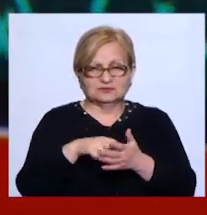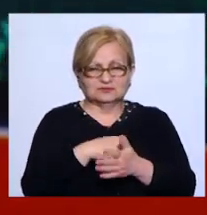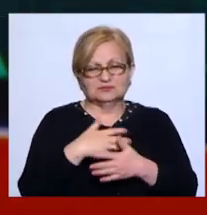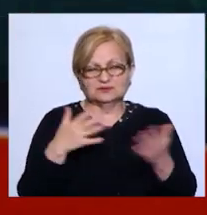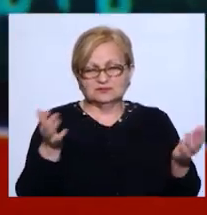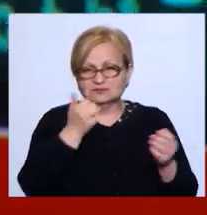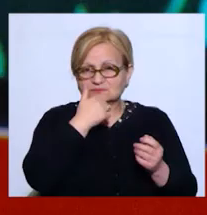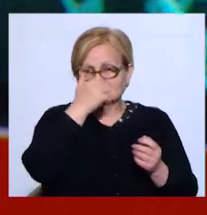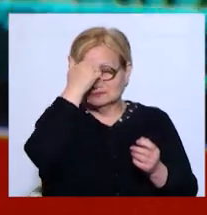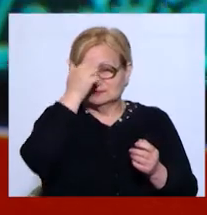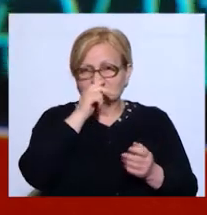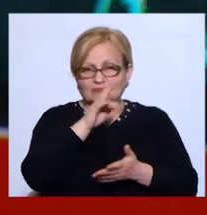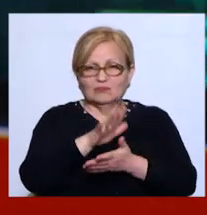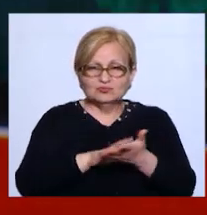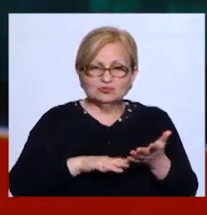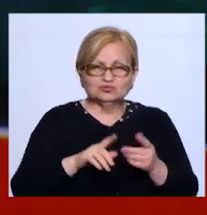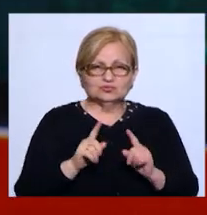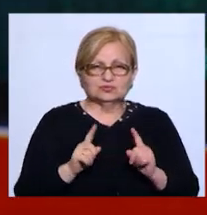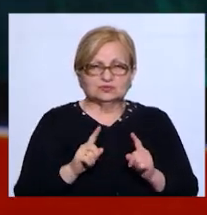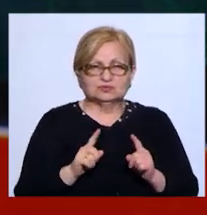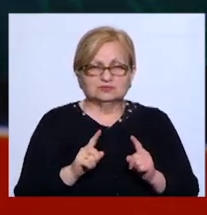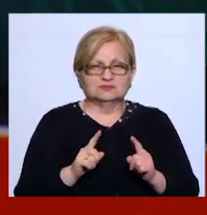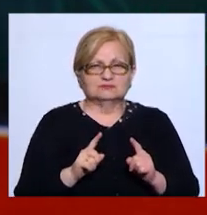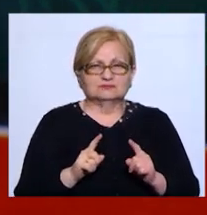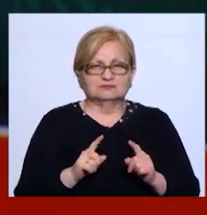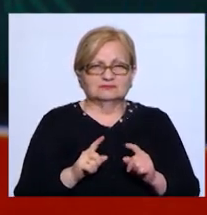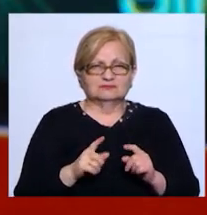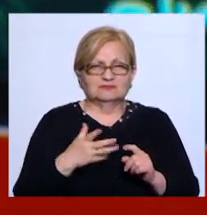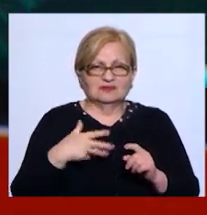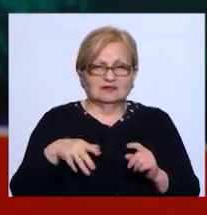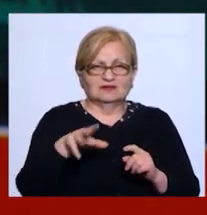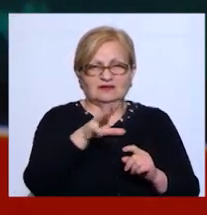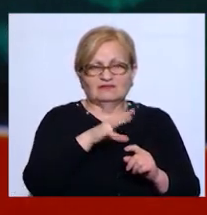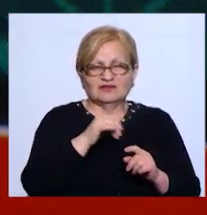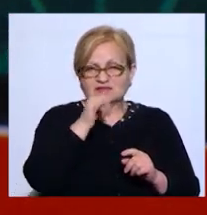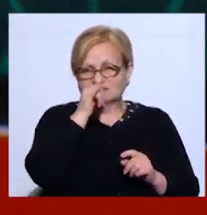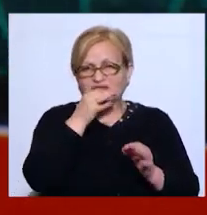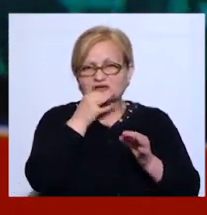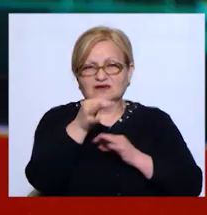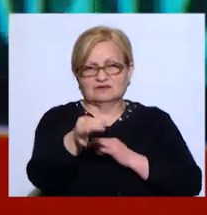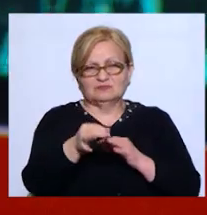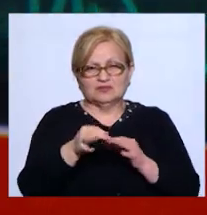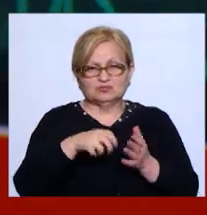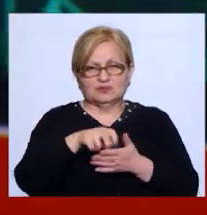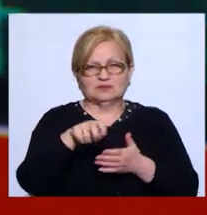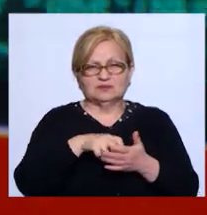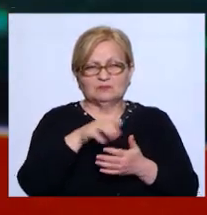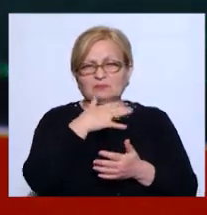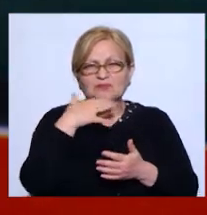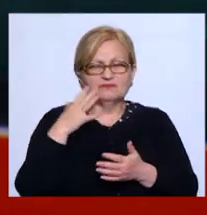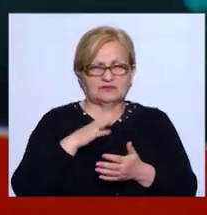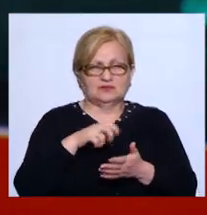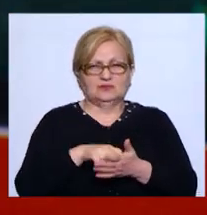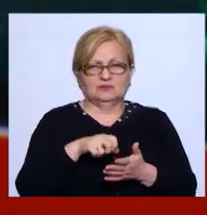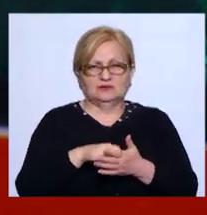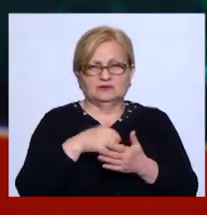დიდი მადლობა. და ბოდიშიც მინდა მოგიხადოთ იმის გამო, რომ ყველას ვერ გპასუხობდით. ძალიან ბევრი წერილი მოდიოდა.